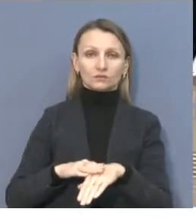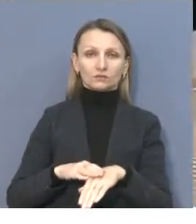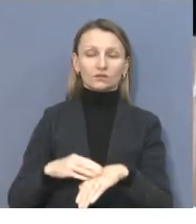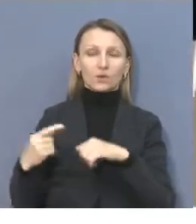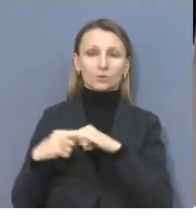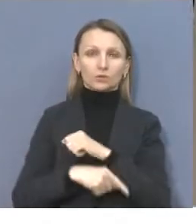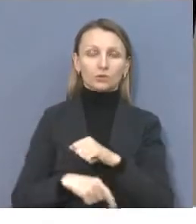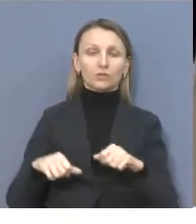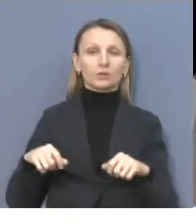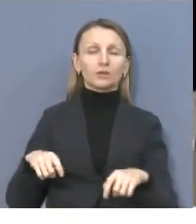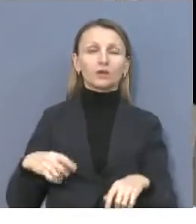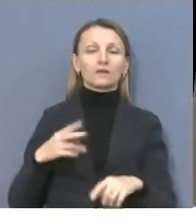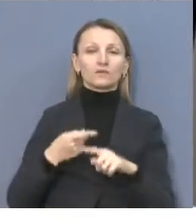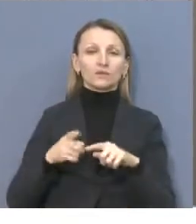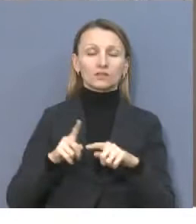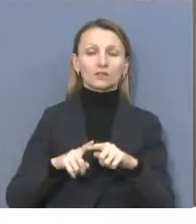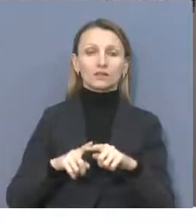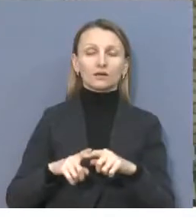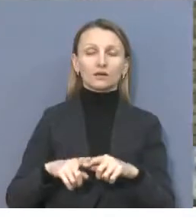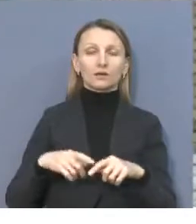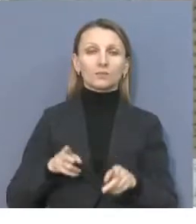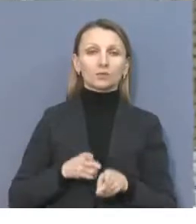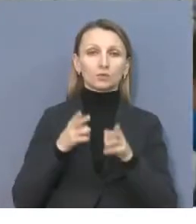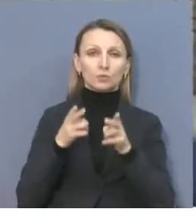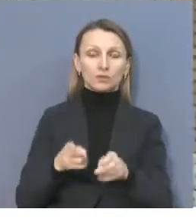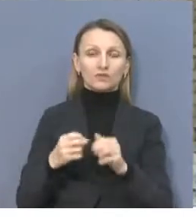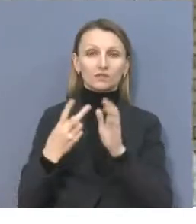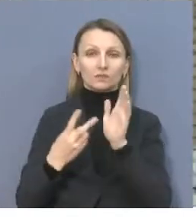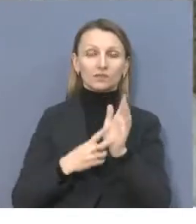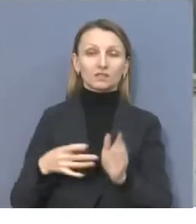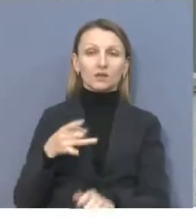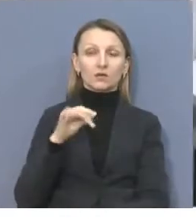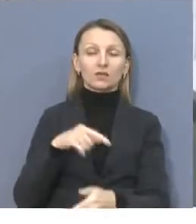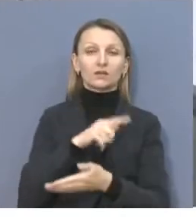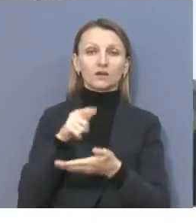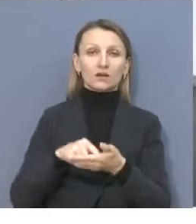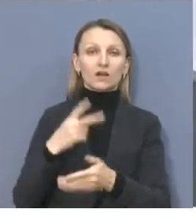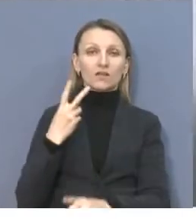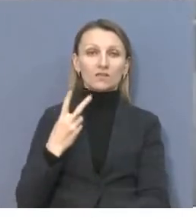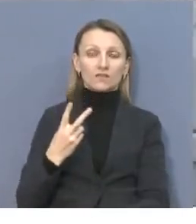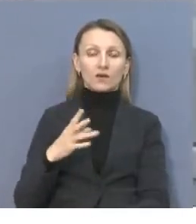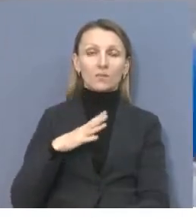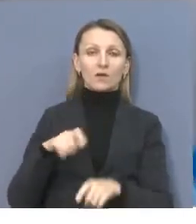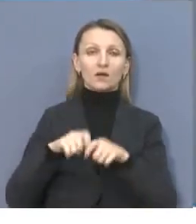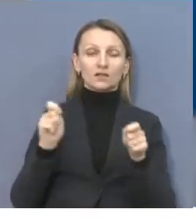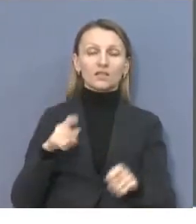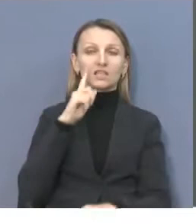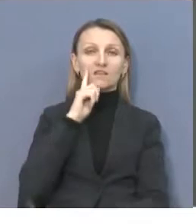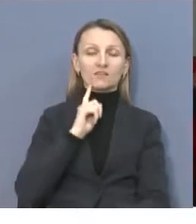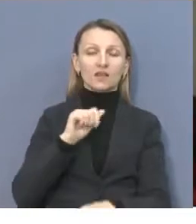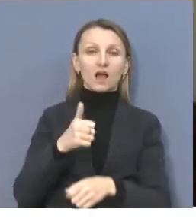установления прозрачности и открытости государственных органов в 17 районах и двух городах области были открыты и сервисные акиматы